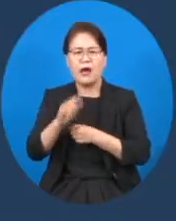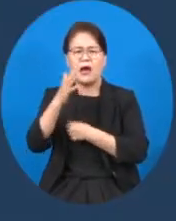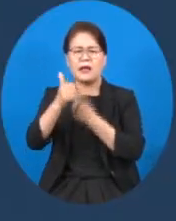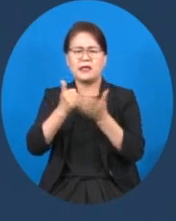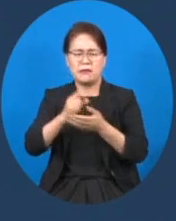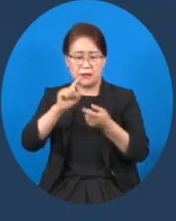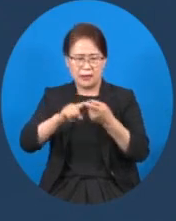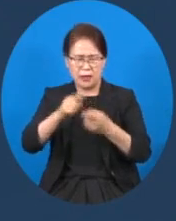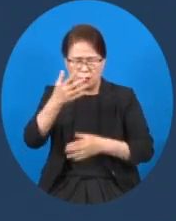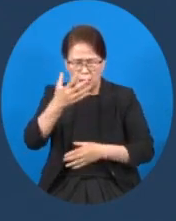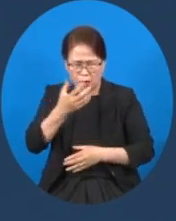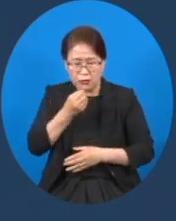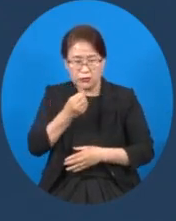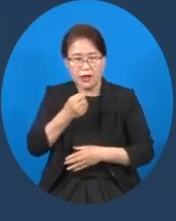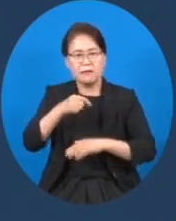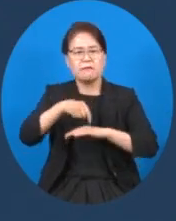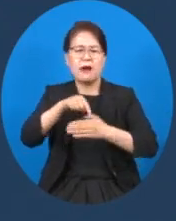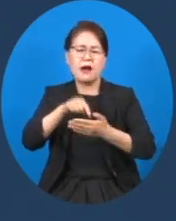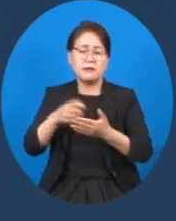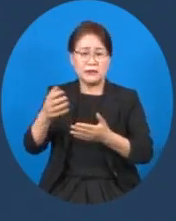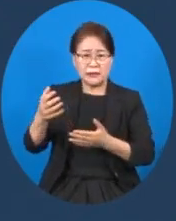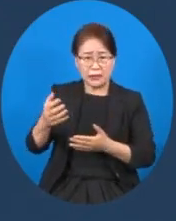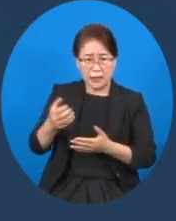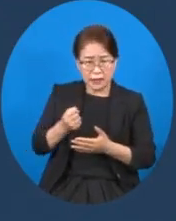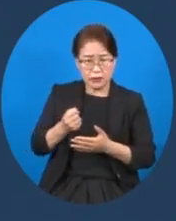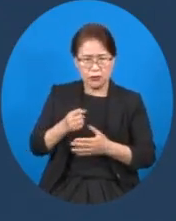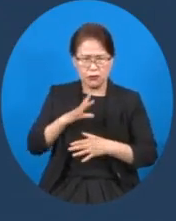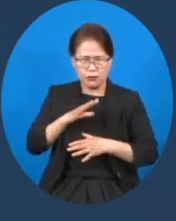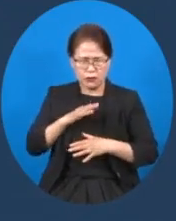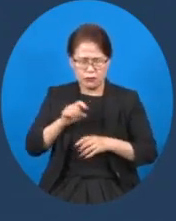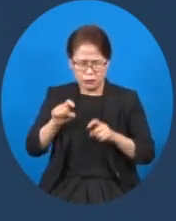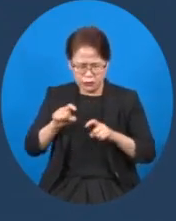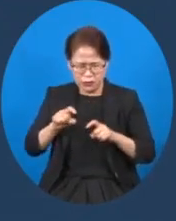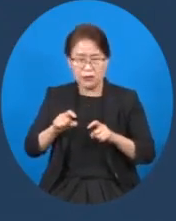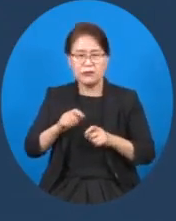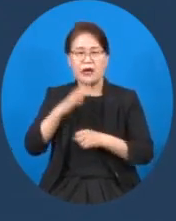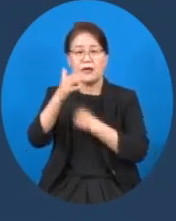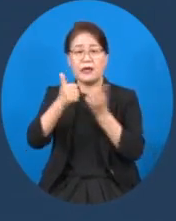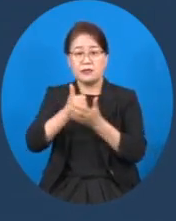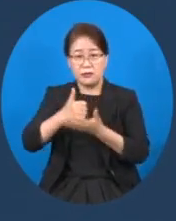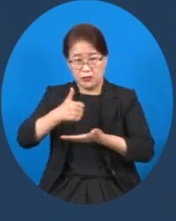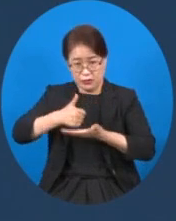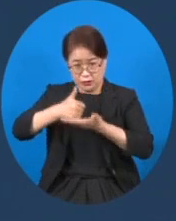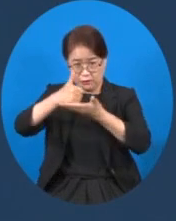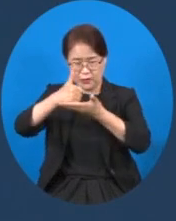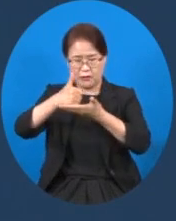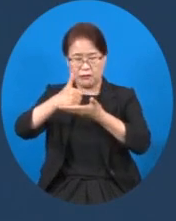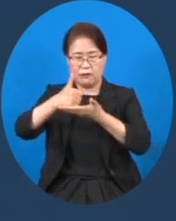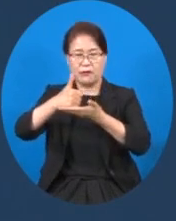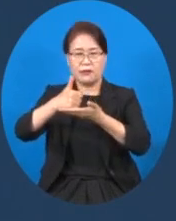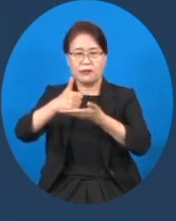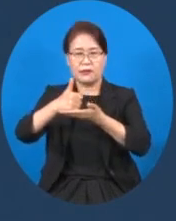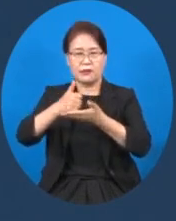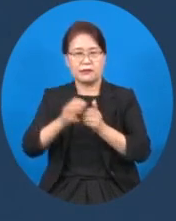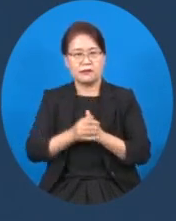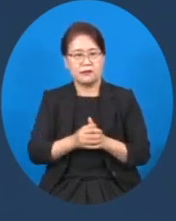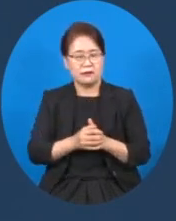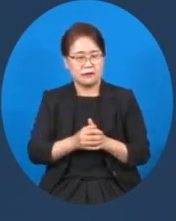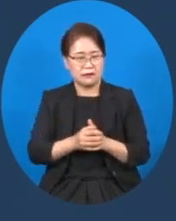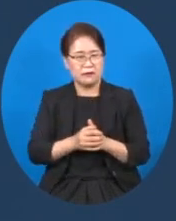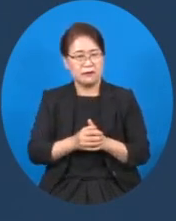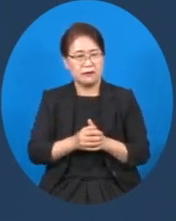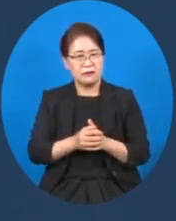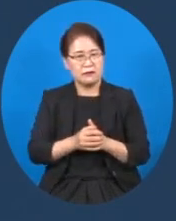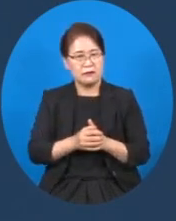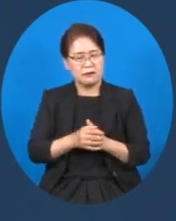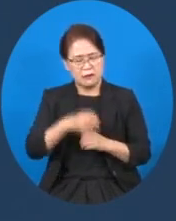하나님에 대한 거룩한 감정을 갖고 두렵고 떨림으로 하나님을 대하는 것인데, 단순히 하나님 앞에서 무서워